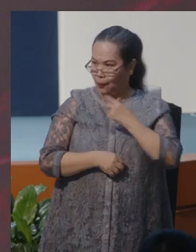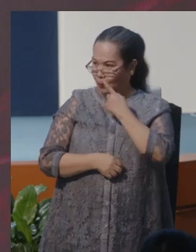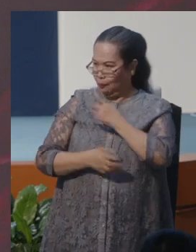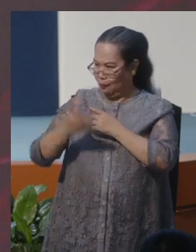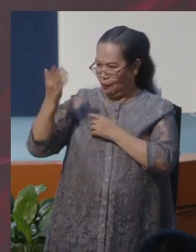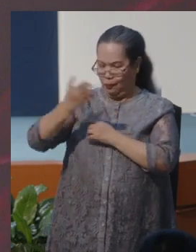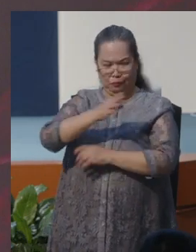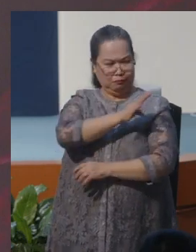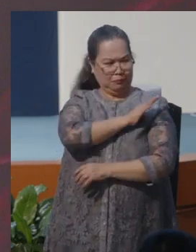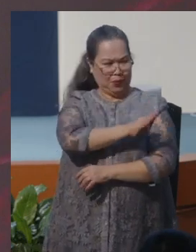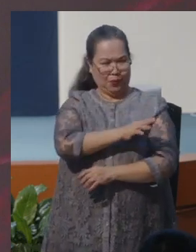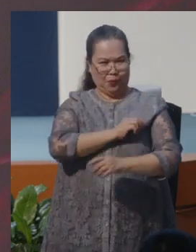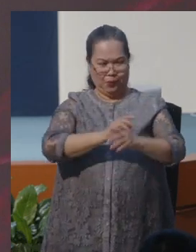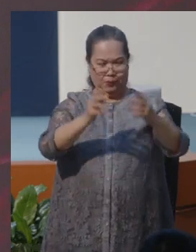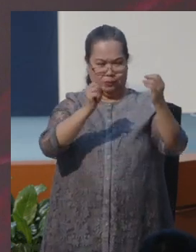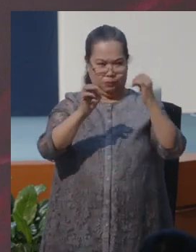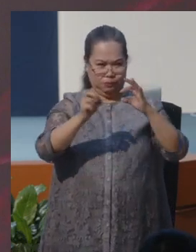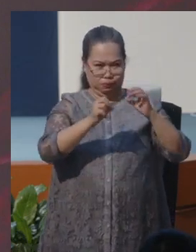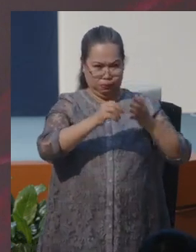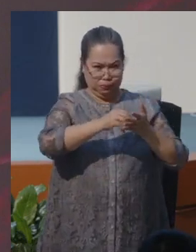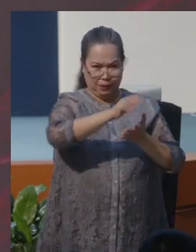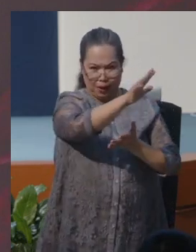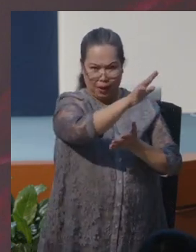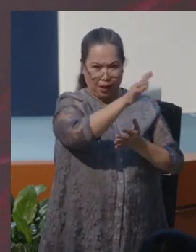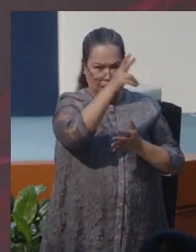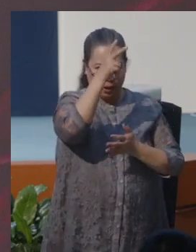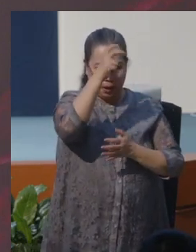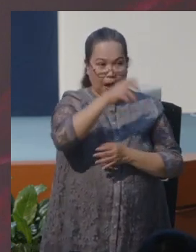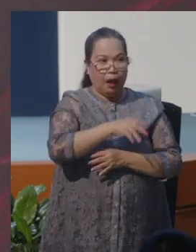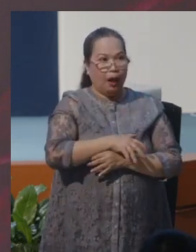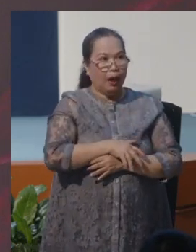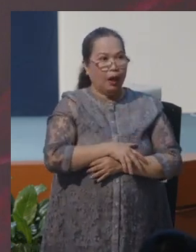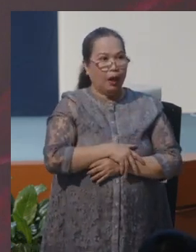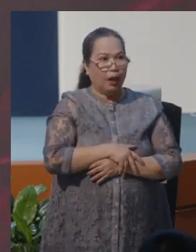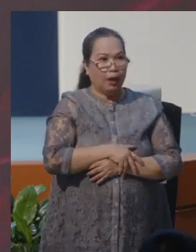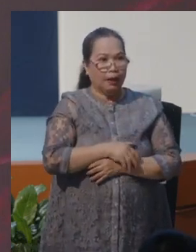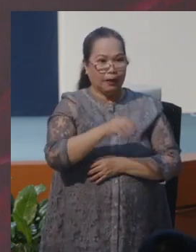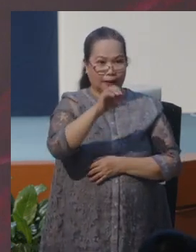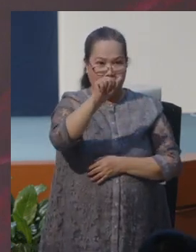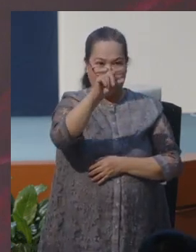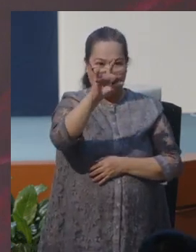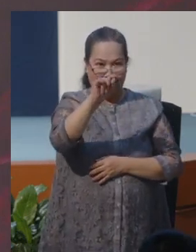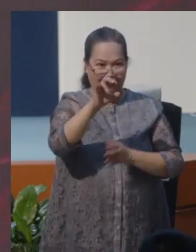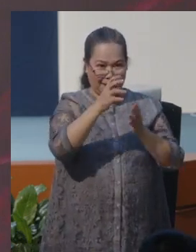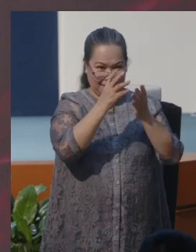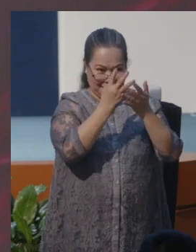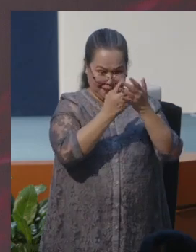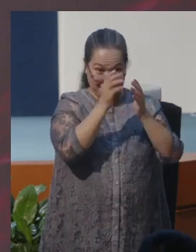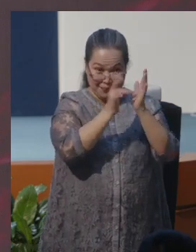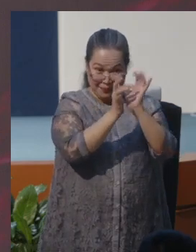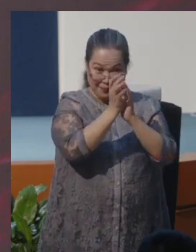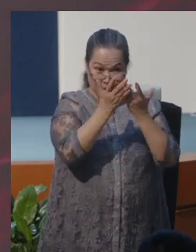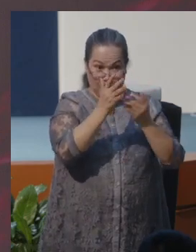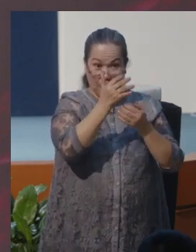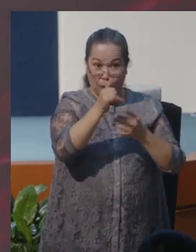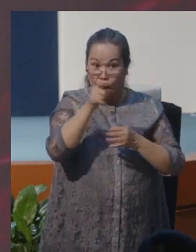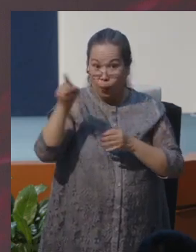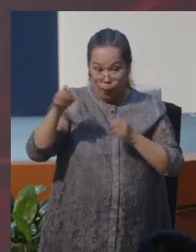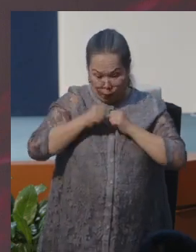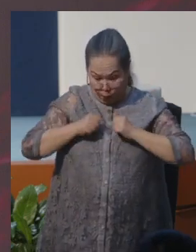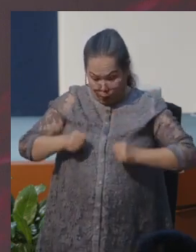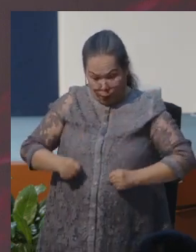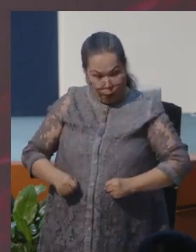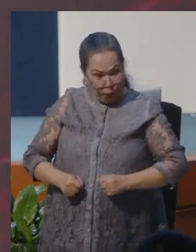at may galing. Sabi sa Acts 4:13, "Now, when they," yung Sanhedrin, "saw